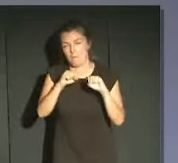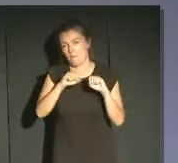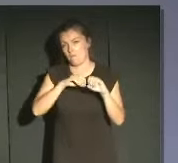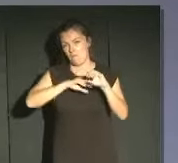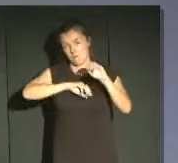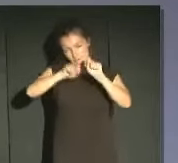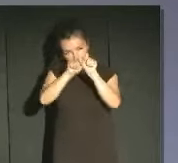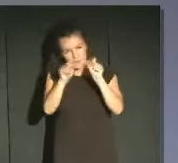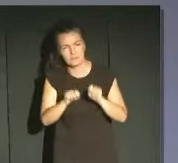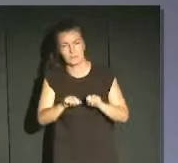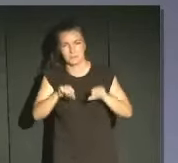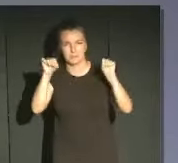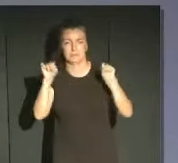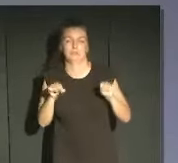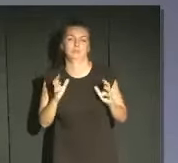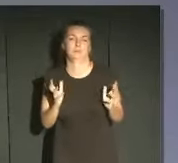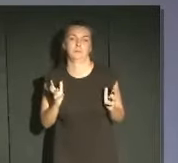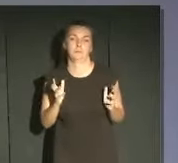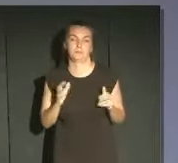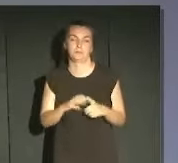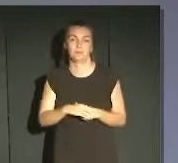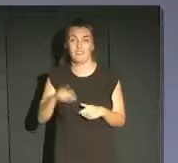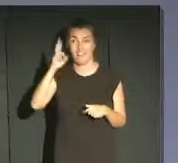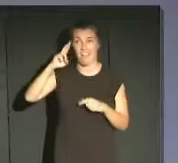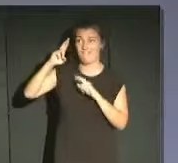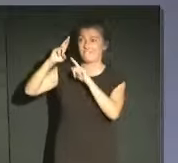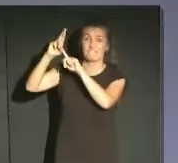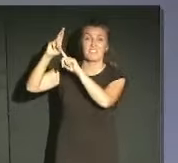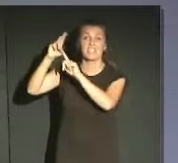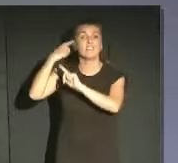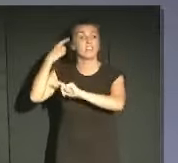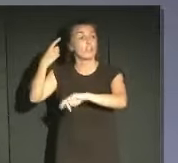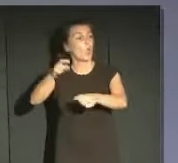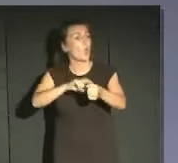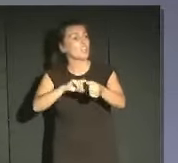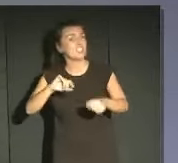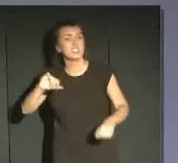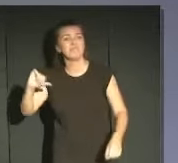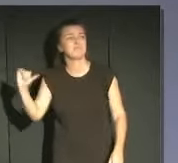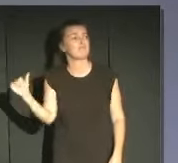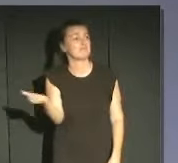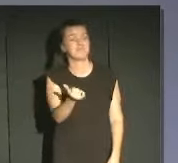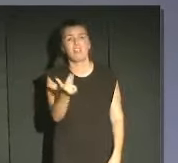respecter un rêveou quel que soit la nationalité